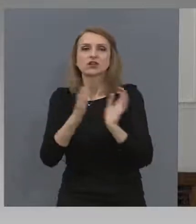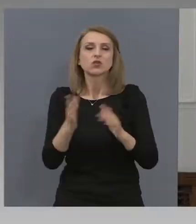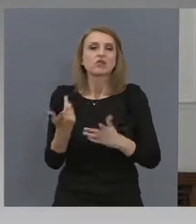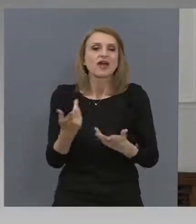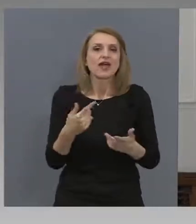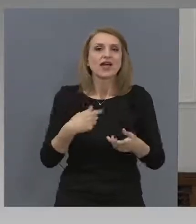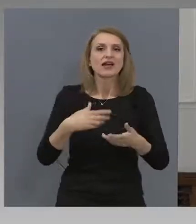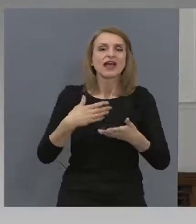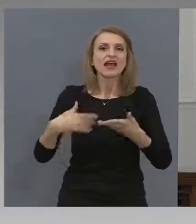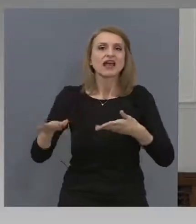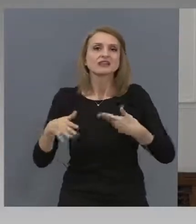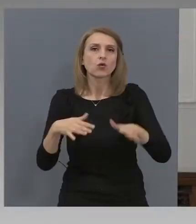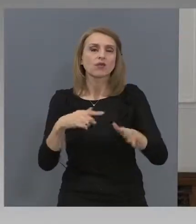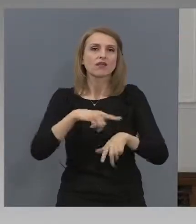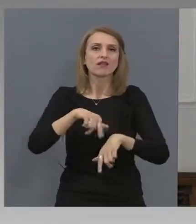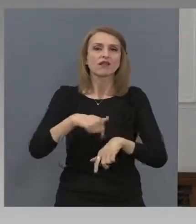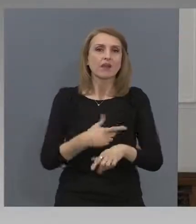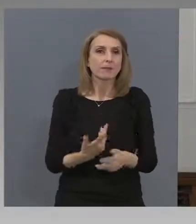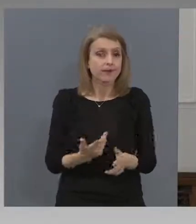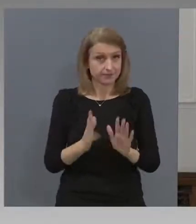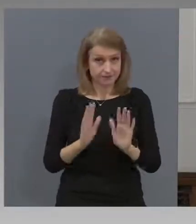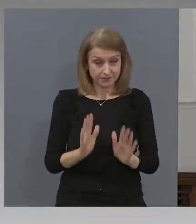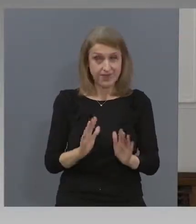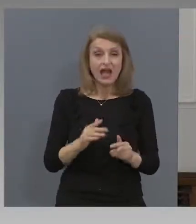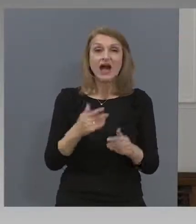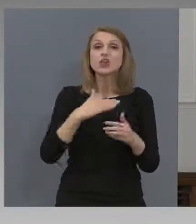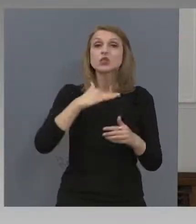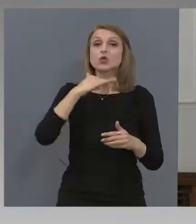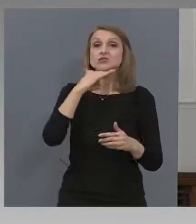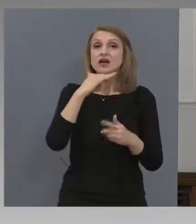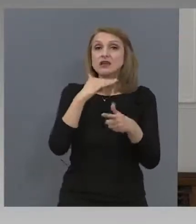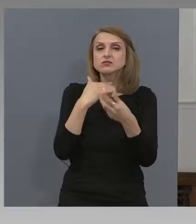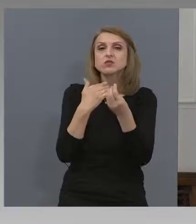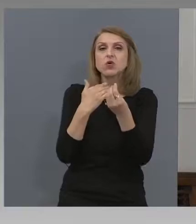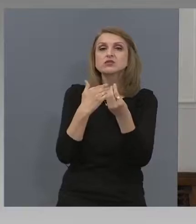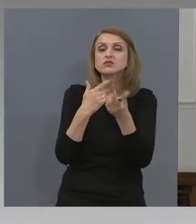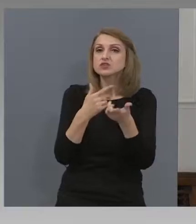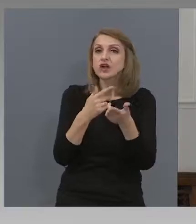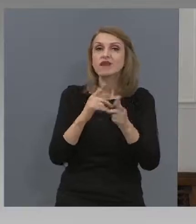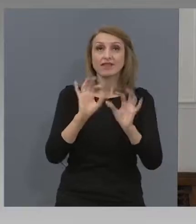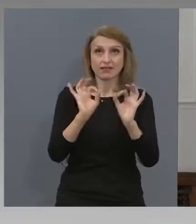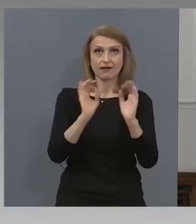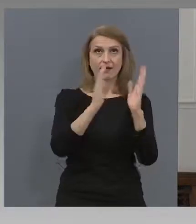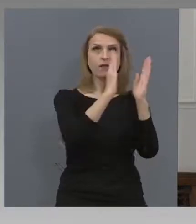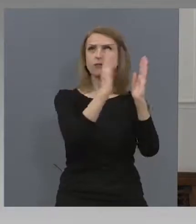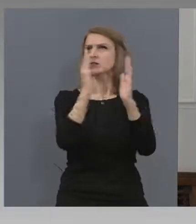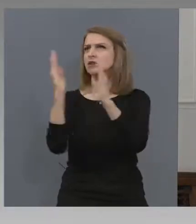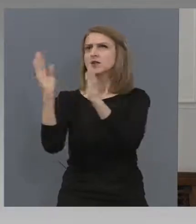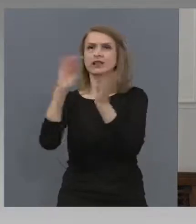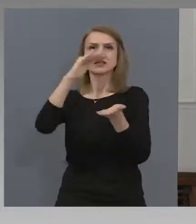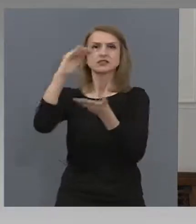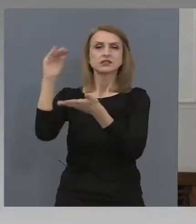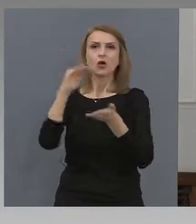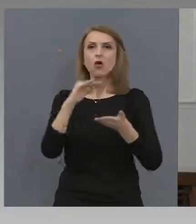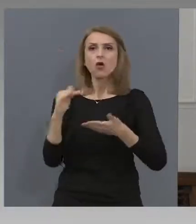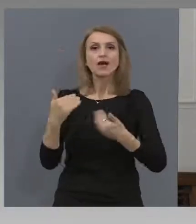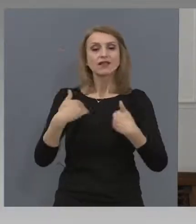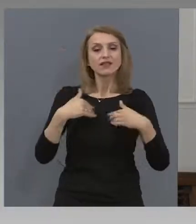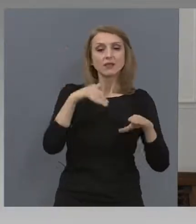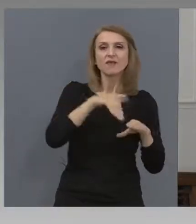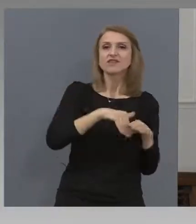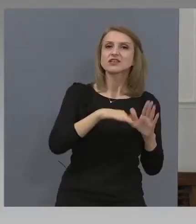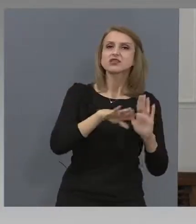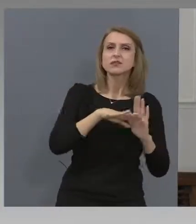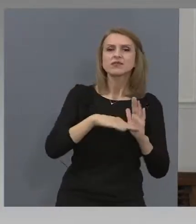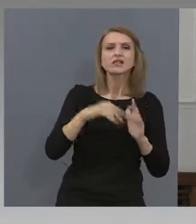разход. Тоест, достатъчно означава така изложена стоката, че спазвайки всички наши вътрешни правила, ние да знаем, че